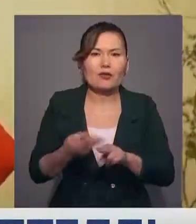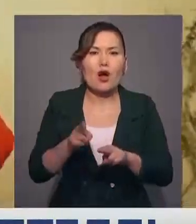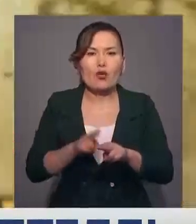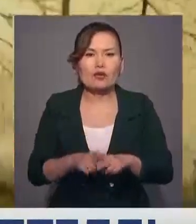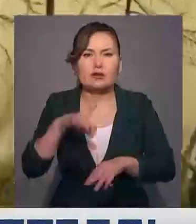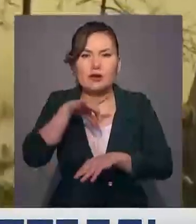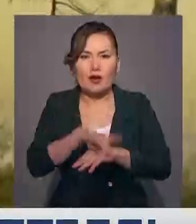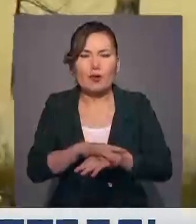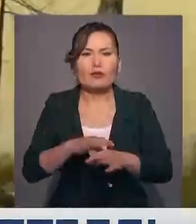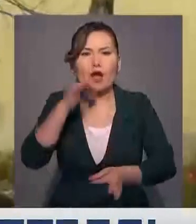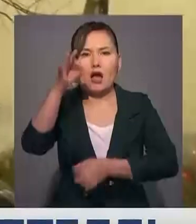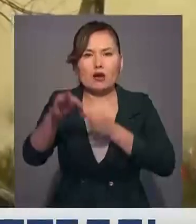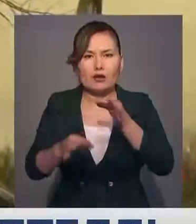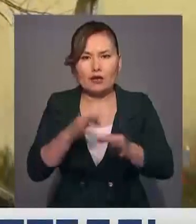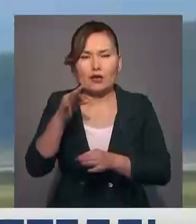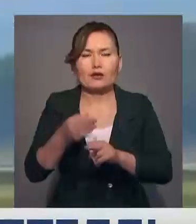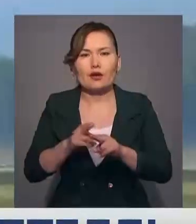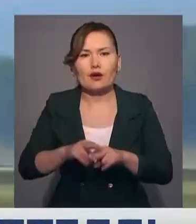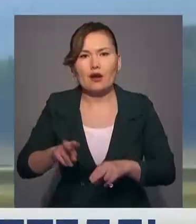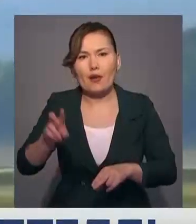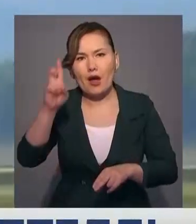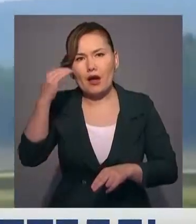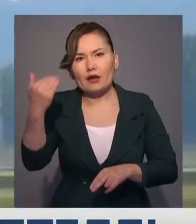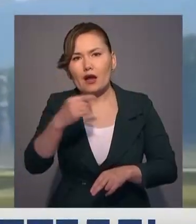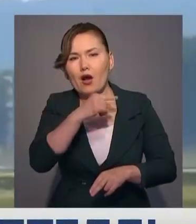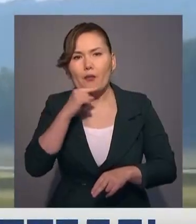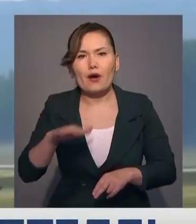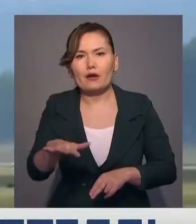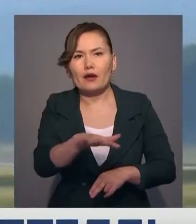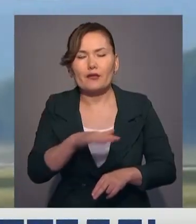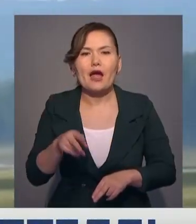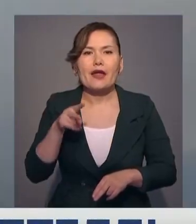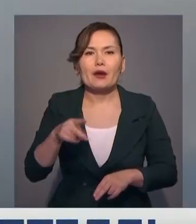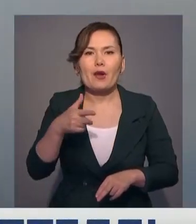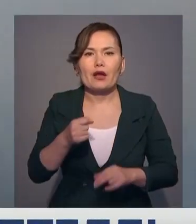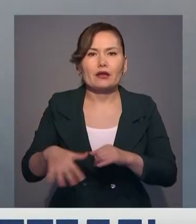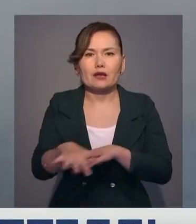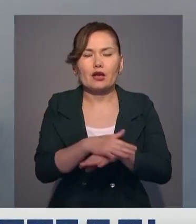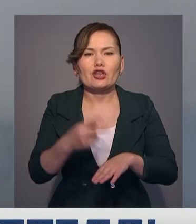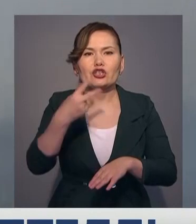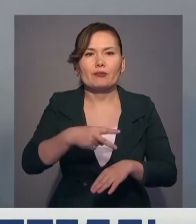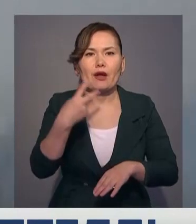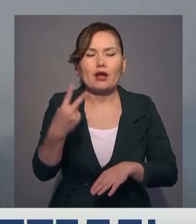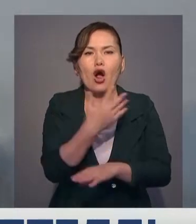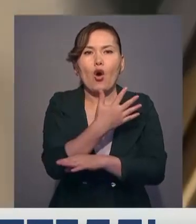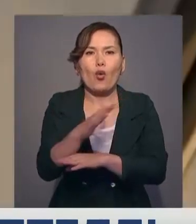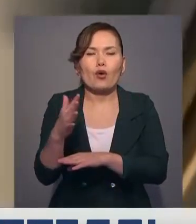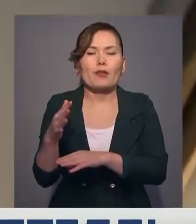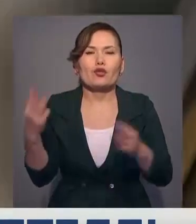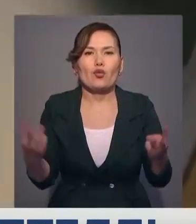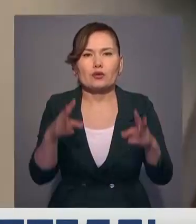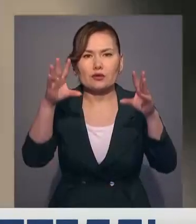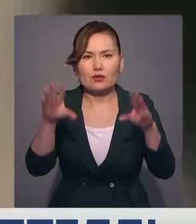дейді. Айта кетсек, соңғы тәулік ішінде Ресейде аумағы 2000 гектардан асатын 22 орман өрті сөндірілді. Қызыл